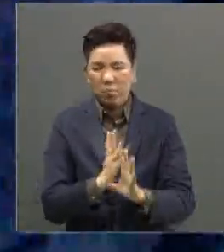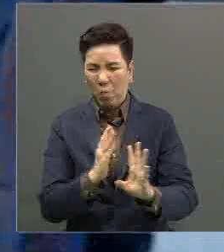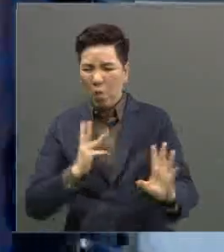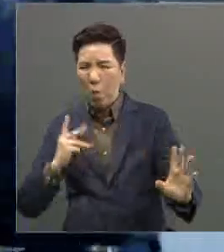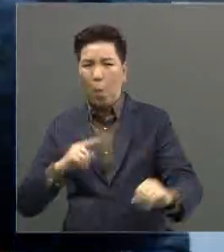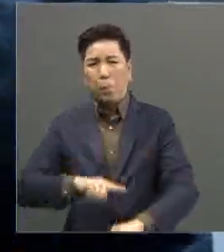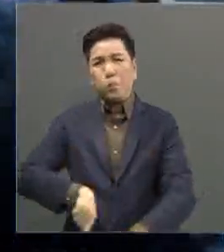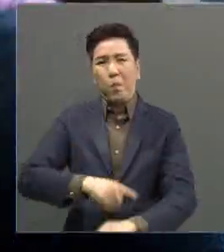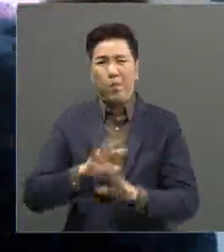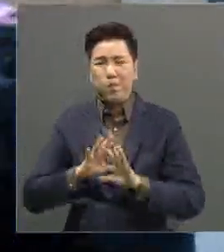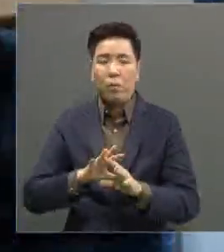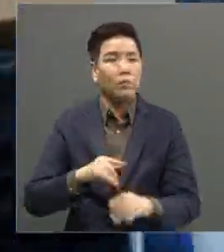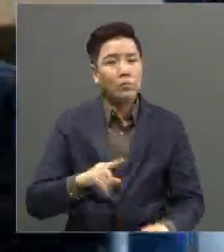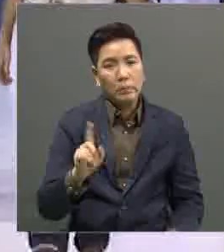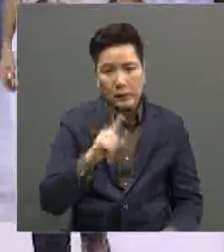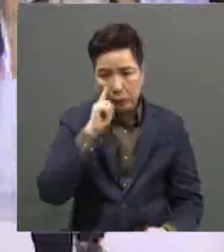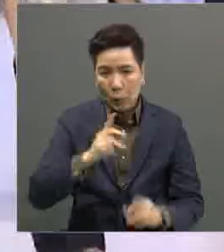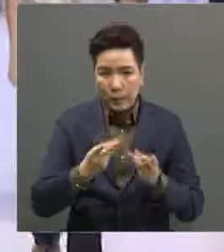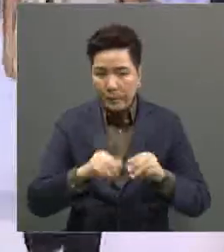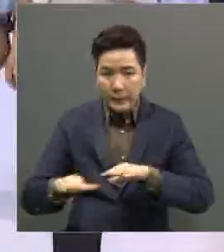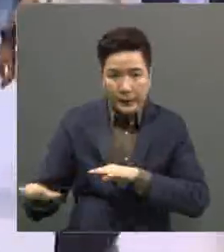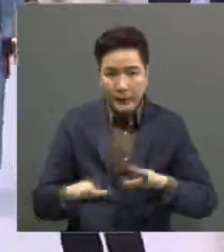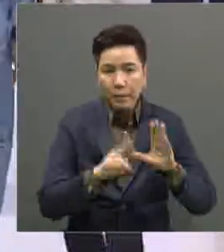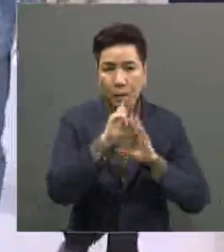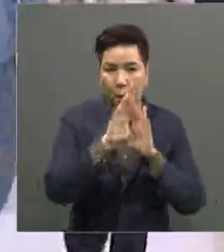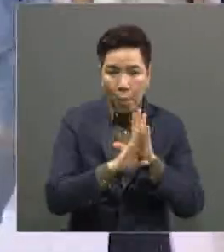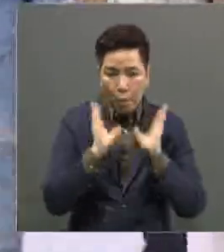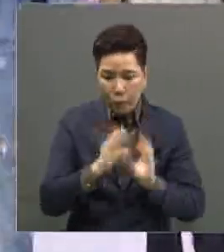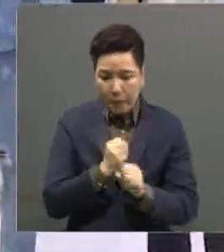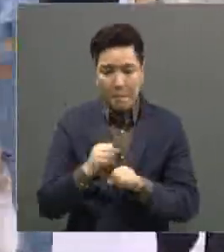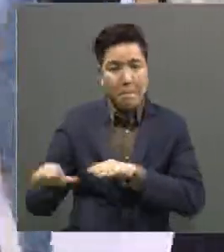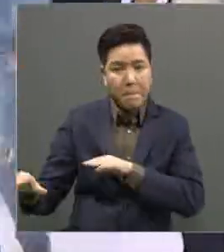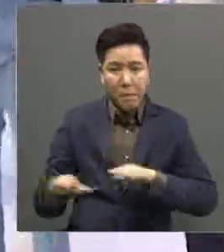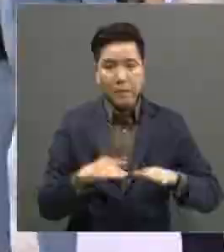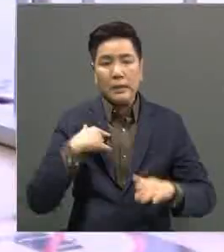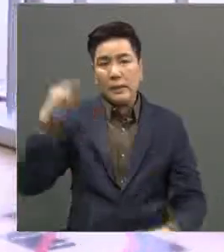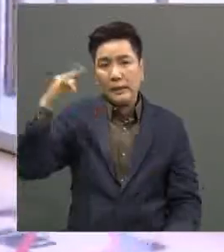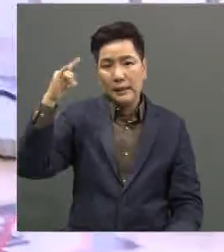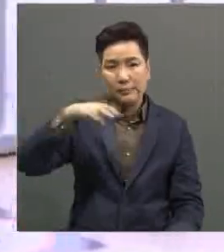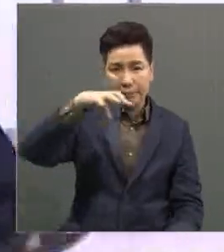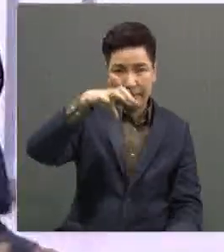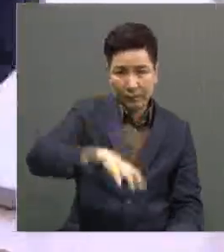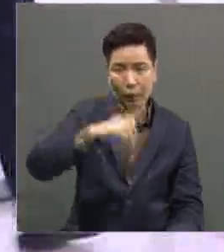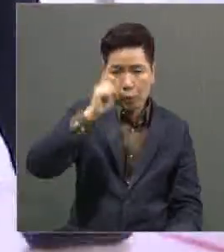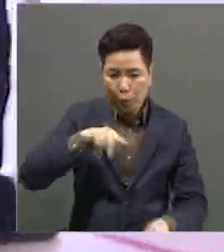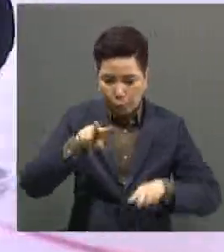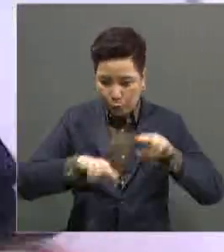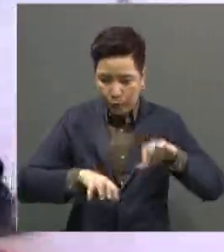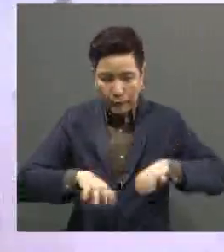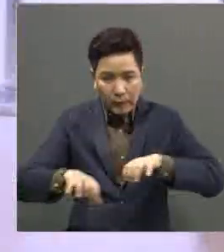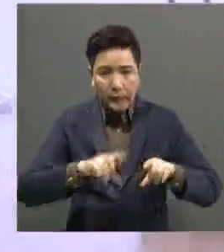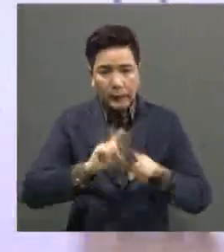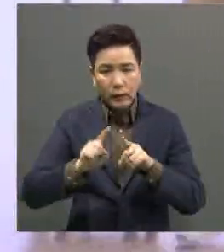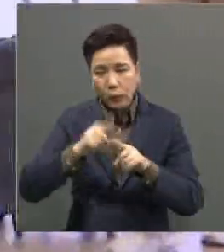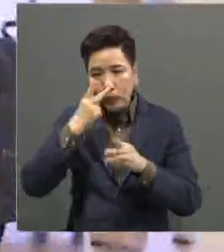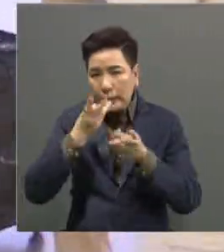วโมงอย่าให้แออัดนะฮะก็ต้องเตรียมระบบและเจ้าหน้าที่ให้พร้อมตัวสนามบินเองเนี่ยก็ต้องดูแลบริหารจัดการสนามบิน